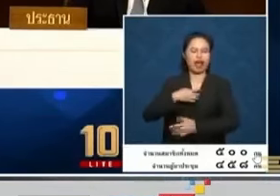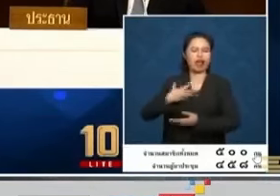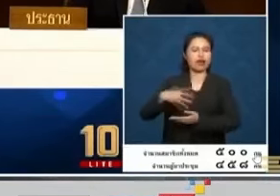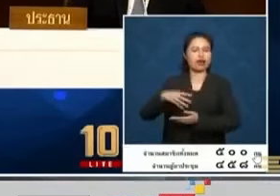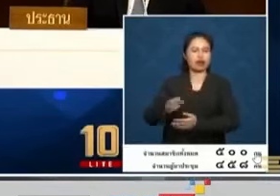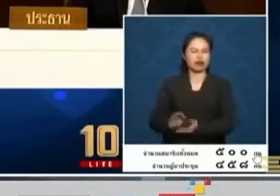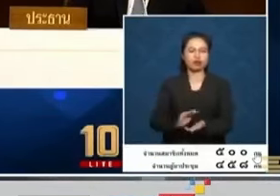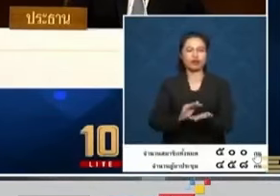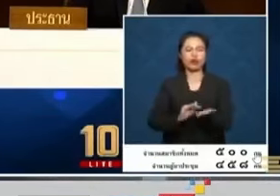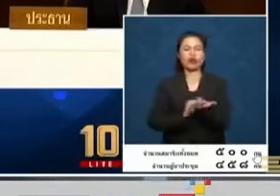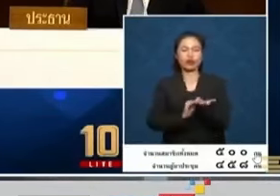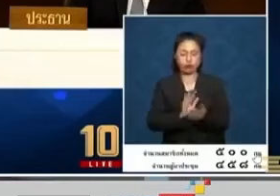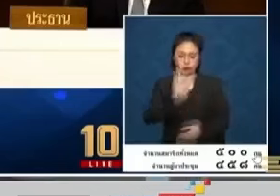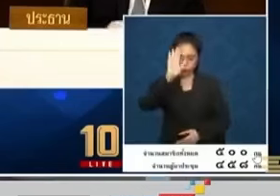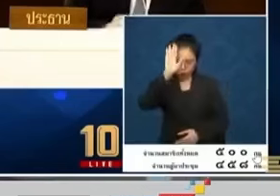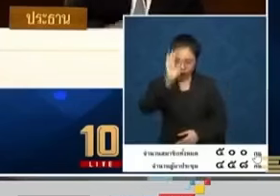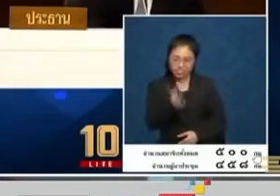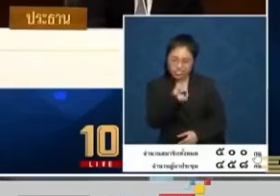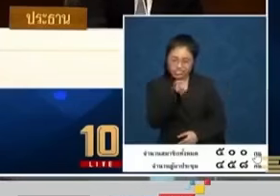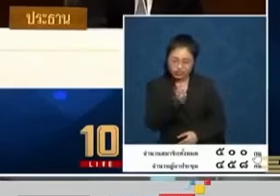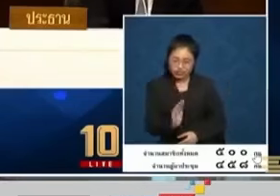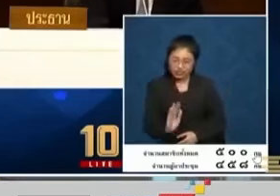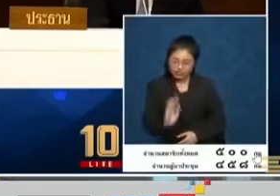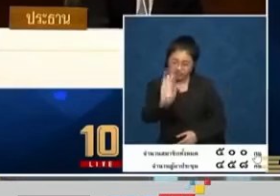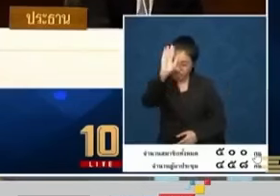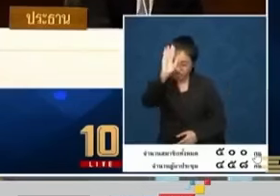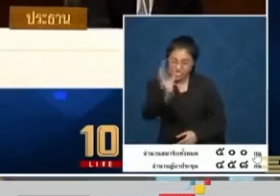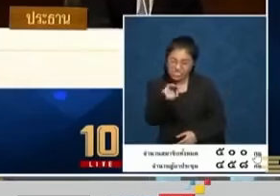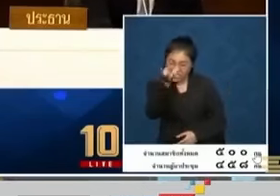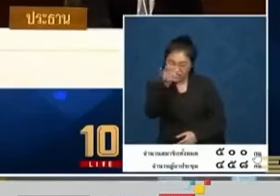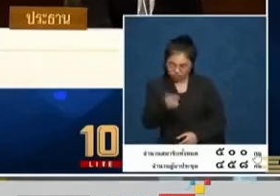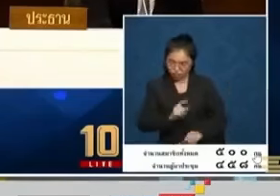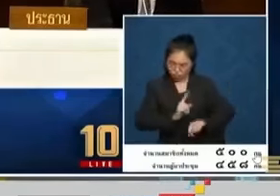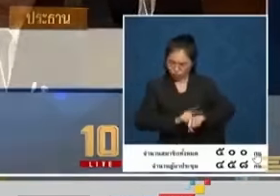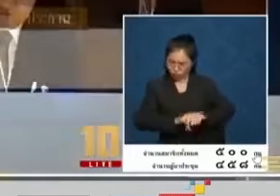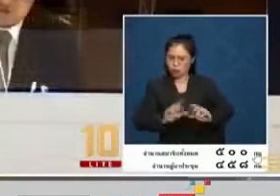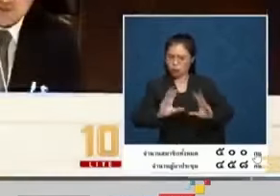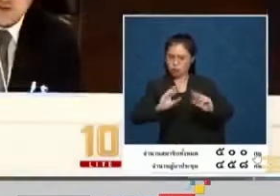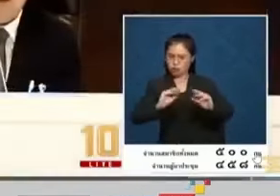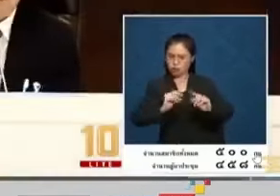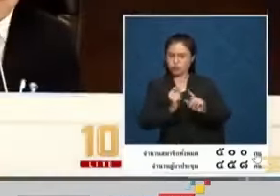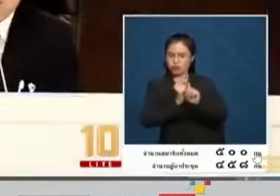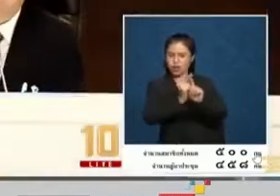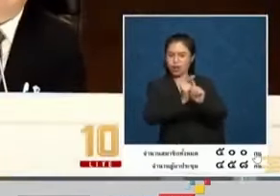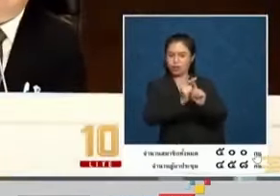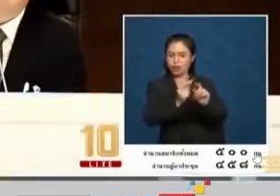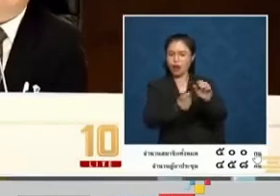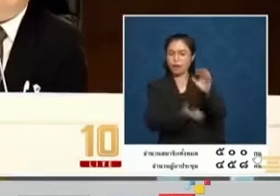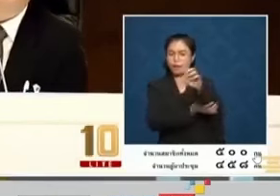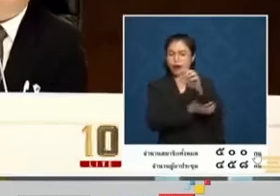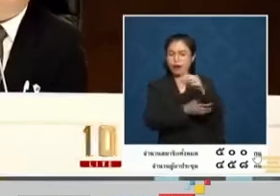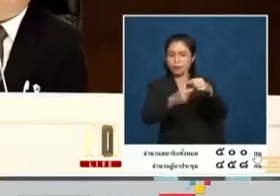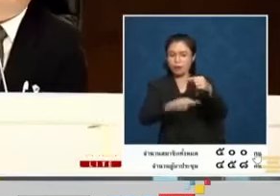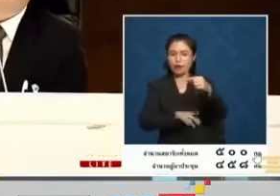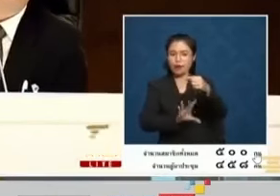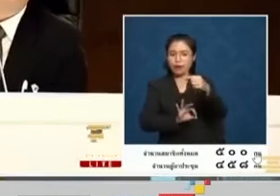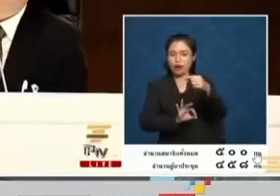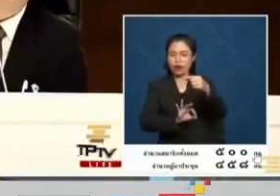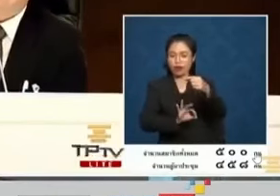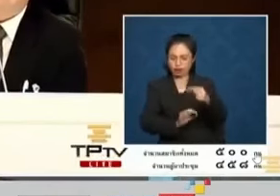ออกหนังสือประท้วงเป็นทางการสุ่มเสี่ยงที่จะเกิดปัญหาความสัมพันธ์ระหว่างประเทศไม่มีปัญหาเลย ทำได ้สสไปประกันตัวให้ผู้ต้องหา